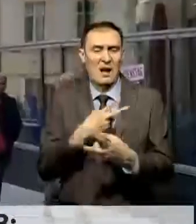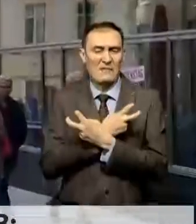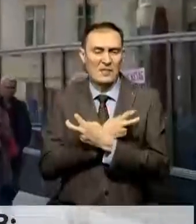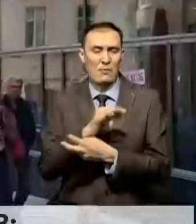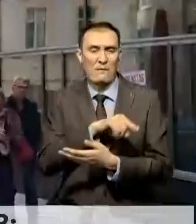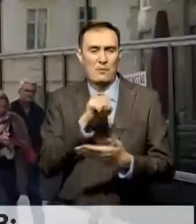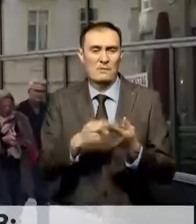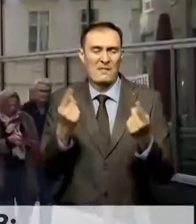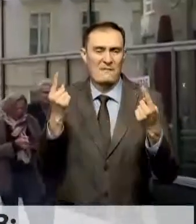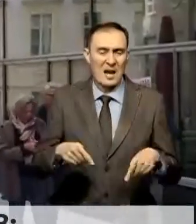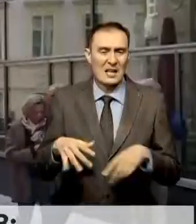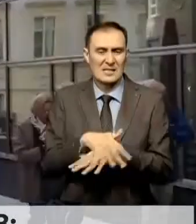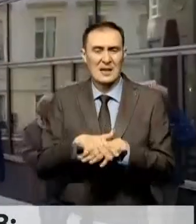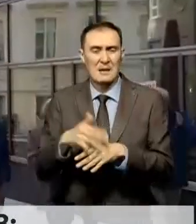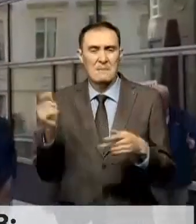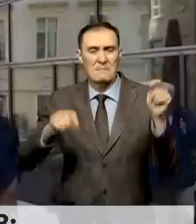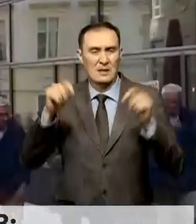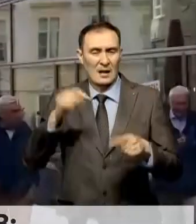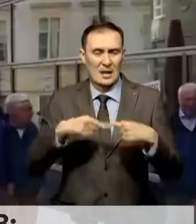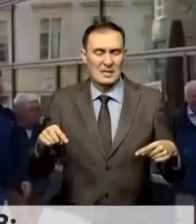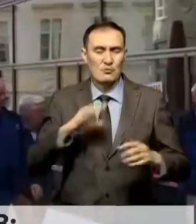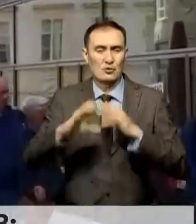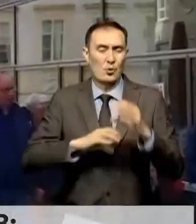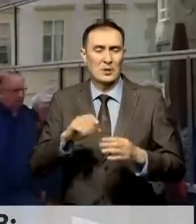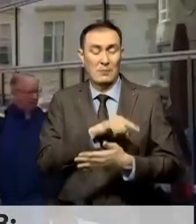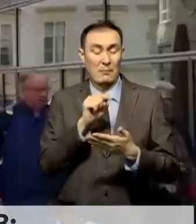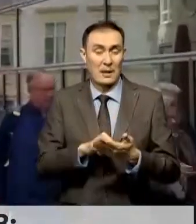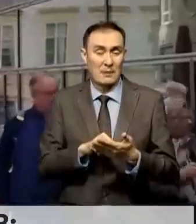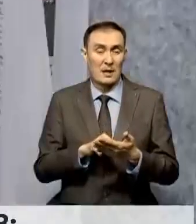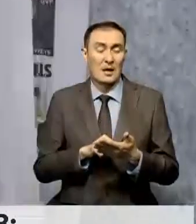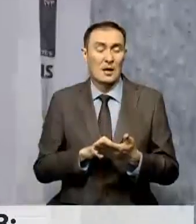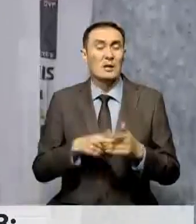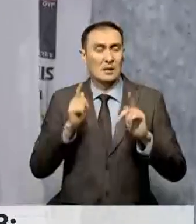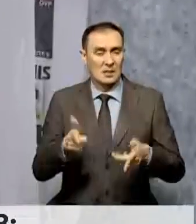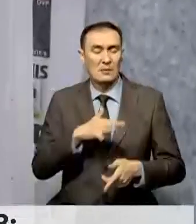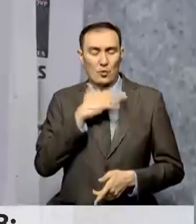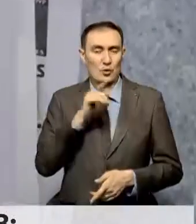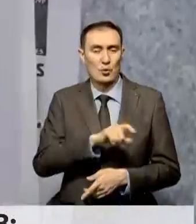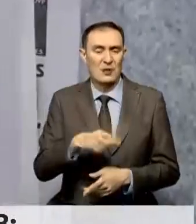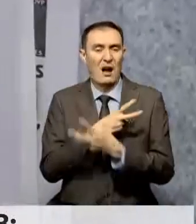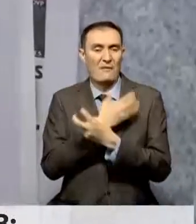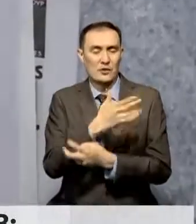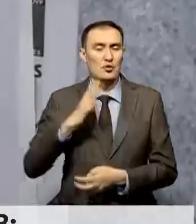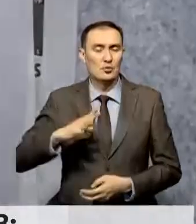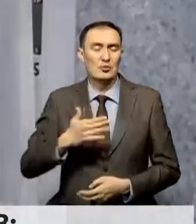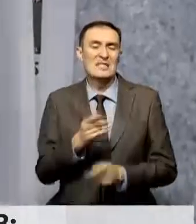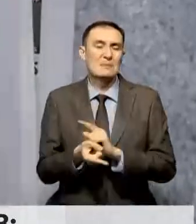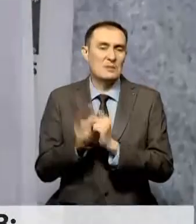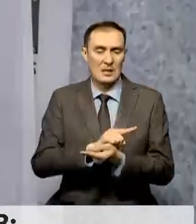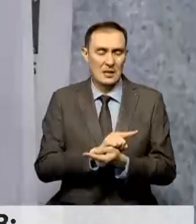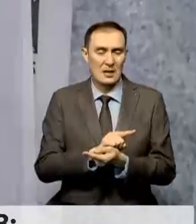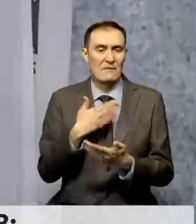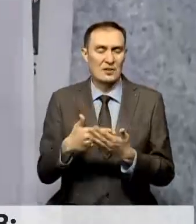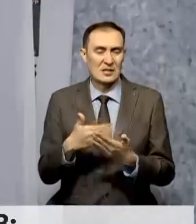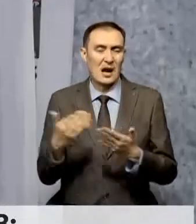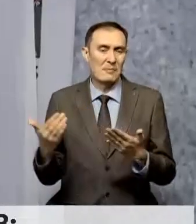вопросам инфляции, миграции, других внутренних и международных проблем разделяют многие австрийцы. Они ждут перемен, в частности, в